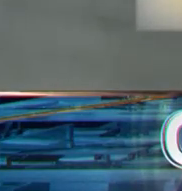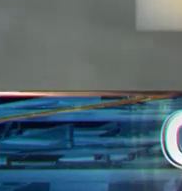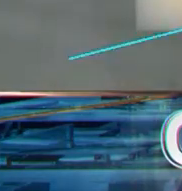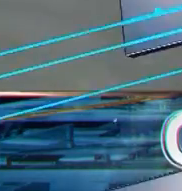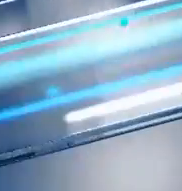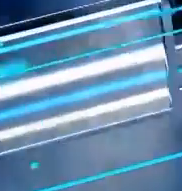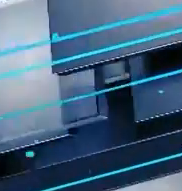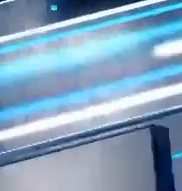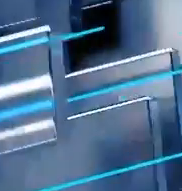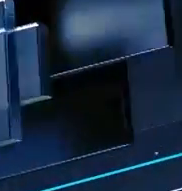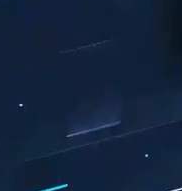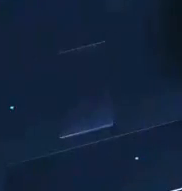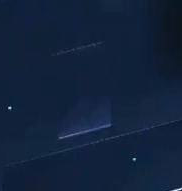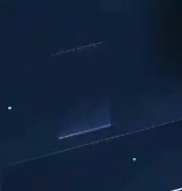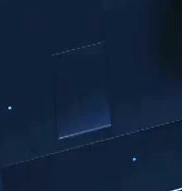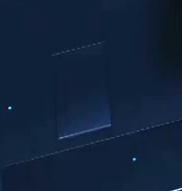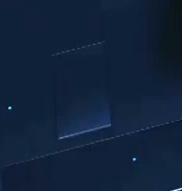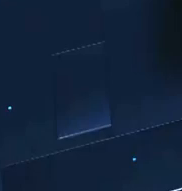средь белого дня.